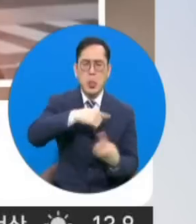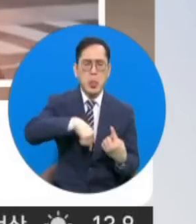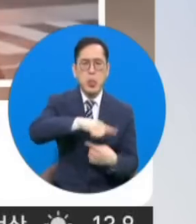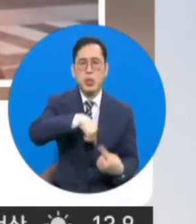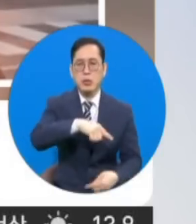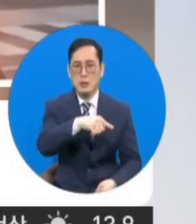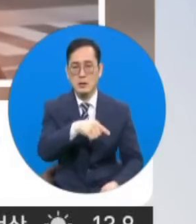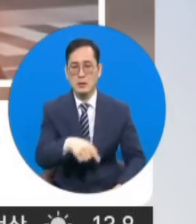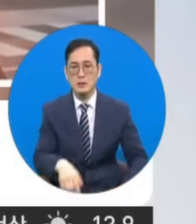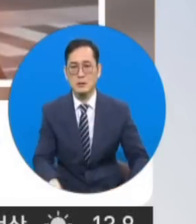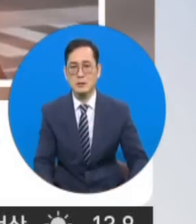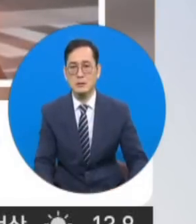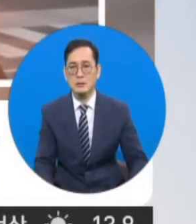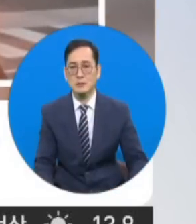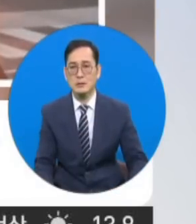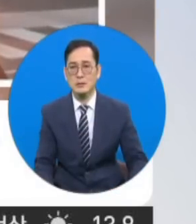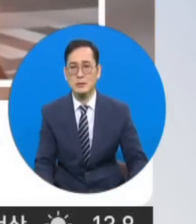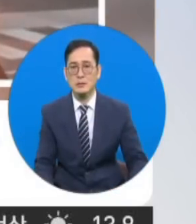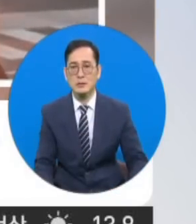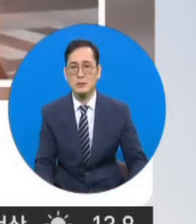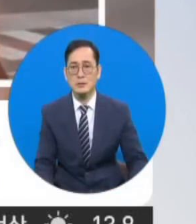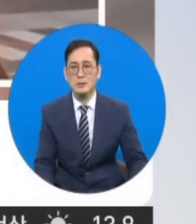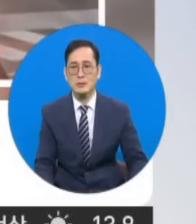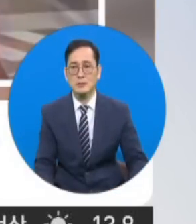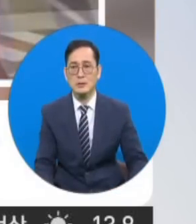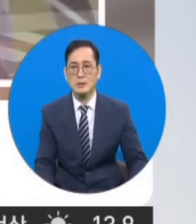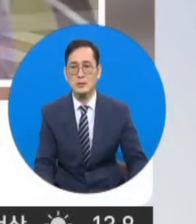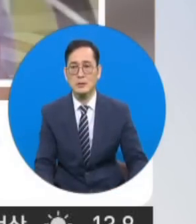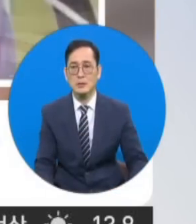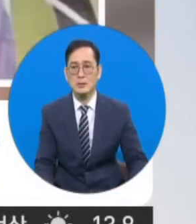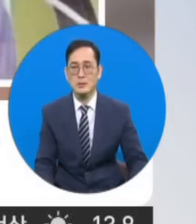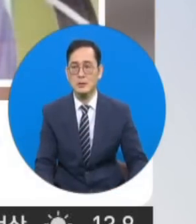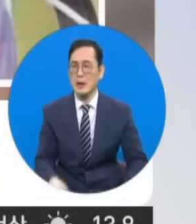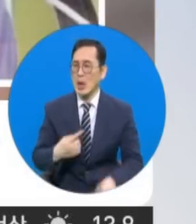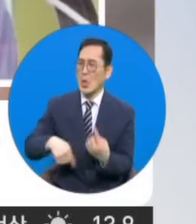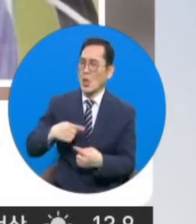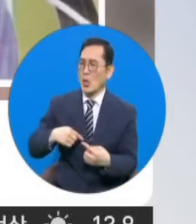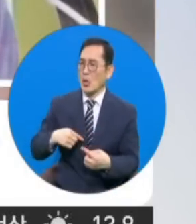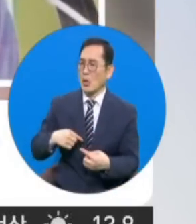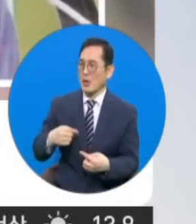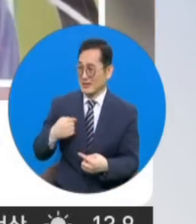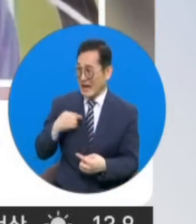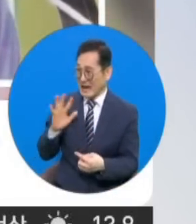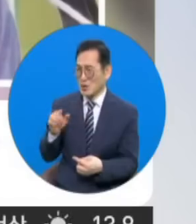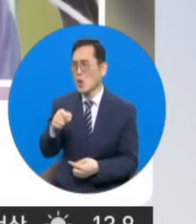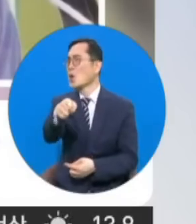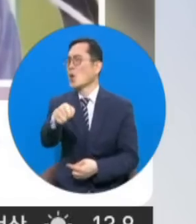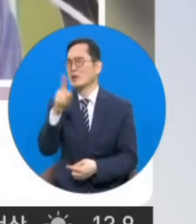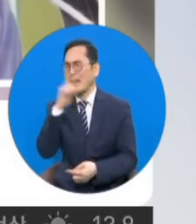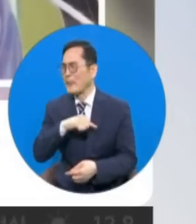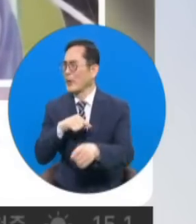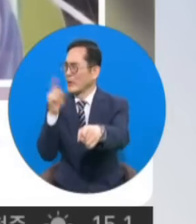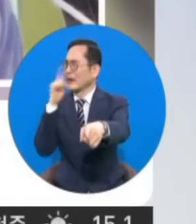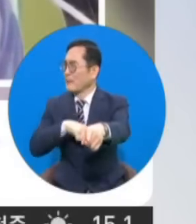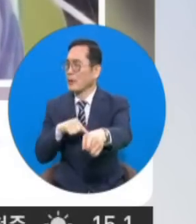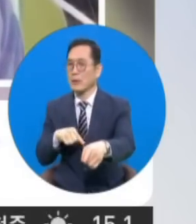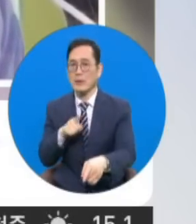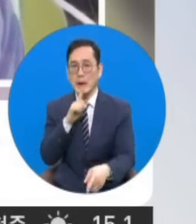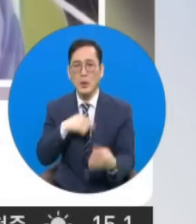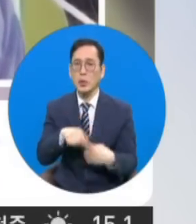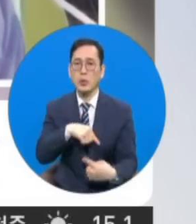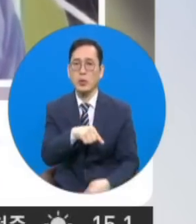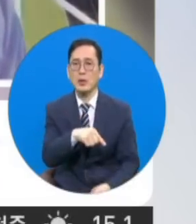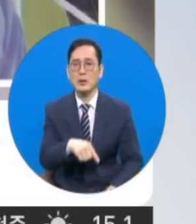그것도 안 되면 그 다음에 더 나쁜 사람 저기 있어요라고 하면 손가락질하면서 화살도 그쪽으로 돌리려고 해요 그리고